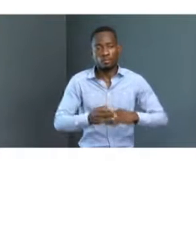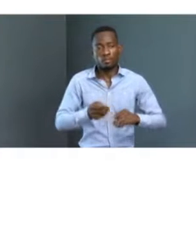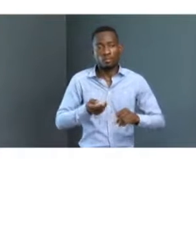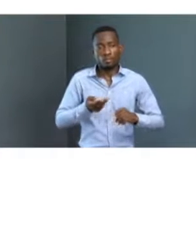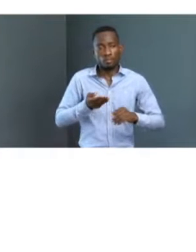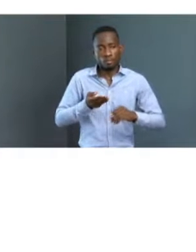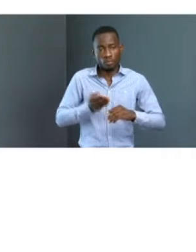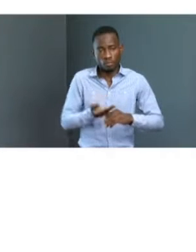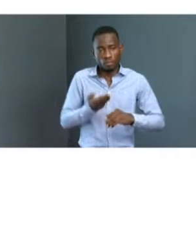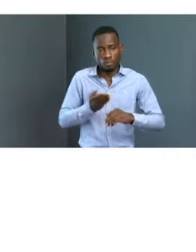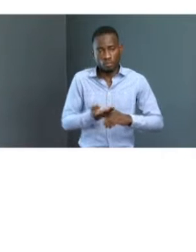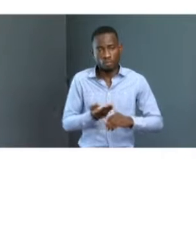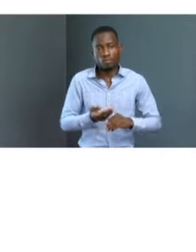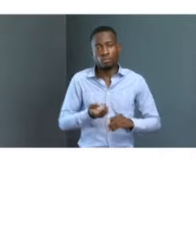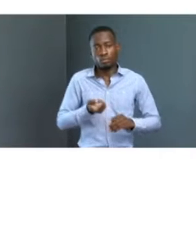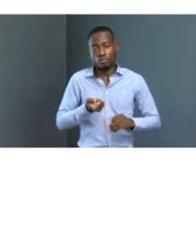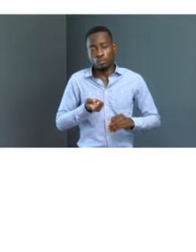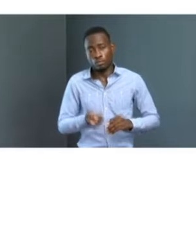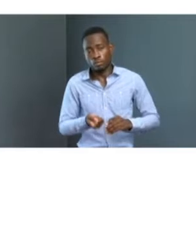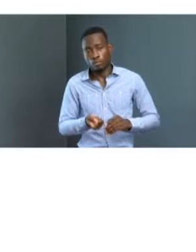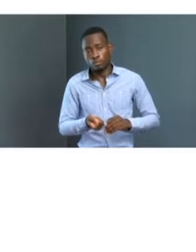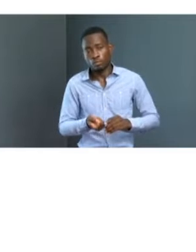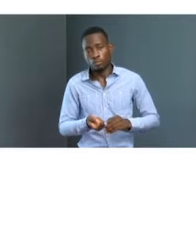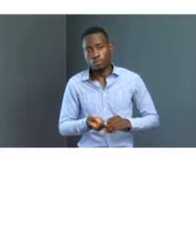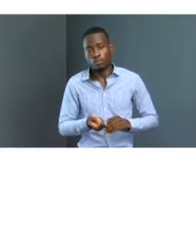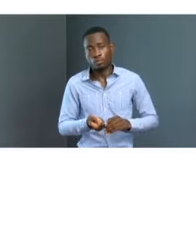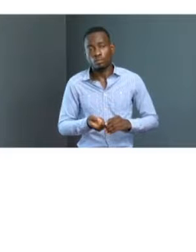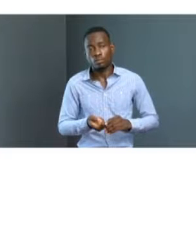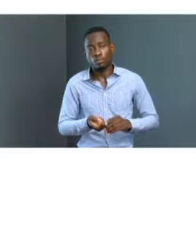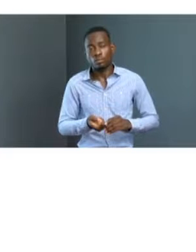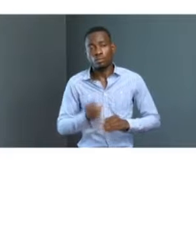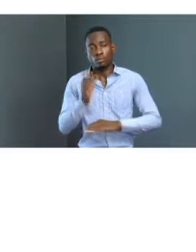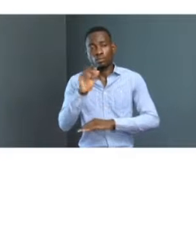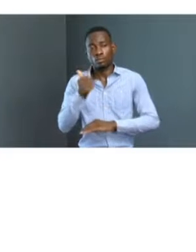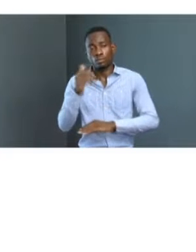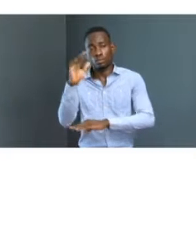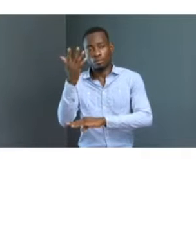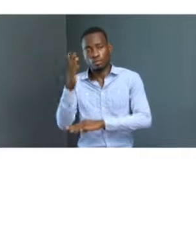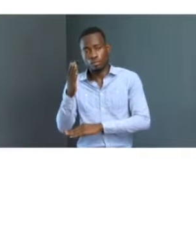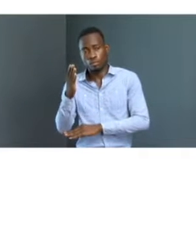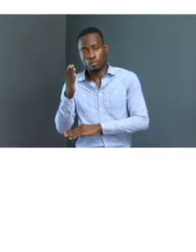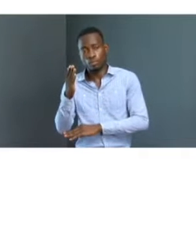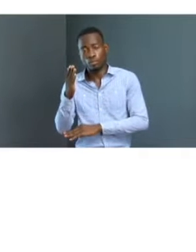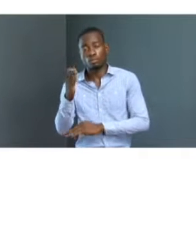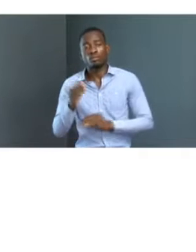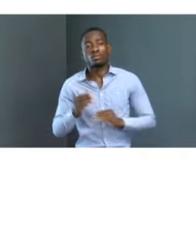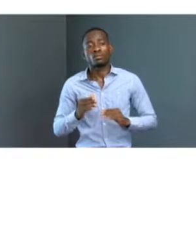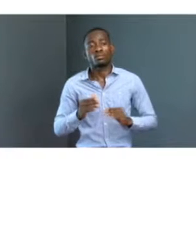section des pédicelles de l'acétabularia mediterranea et de l'acétabularia